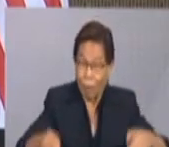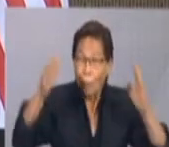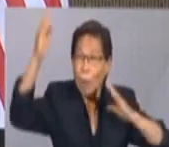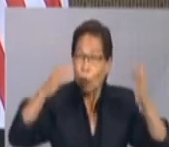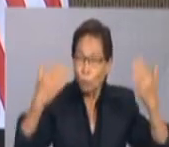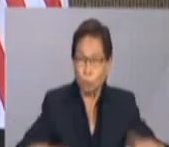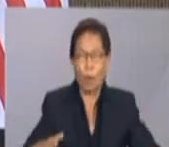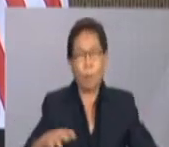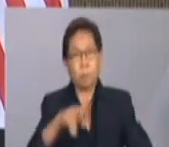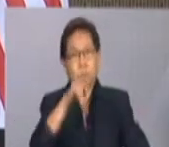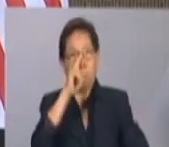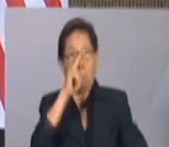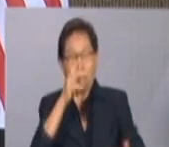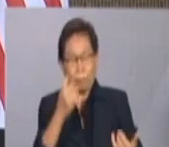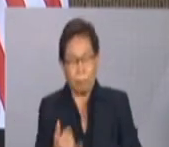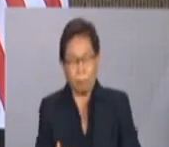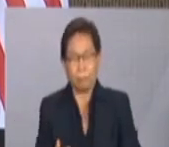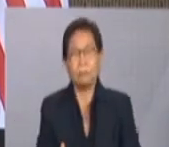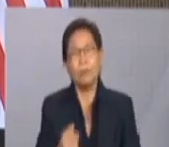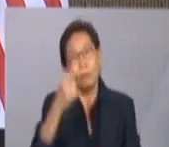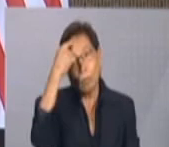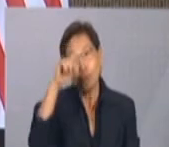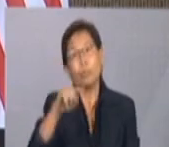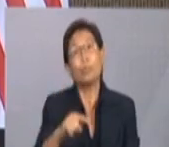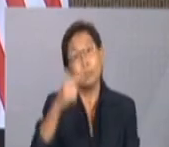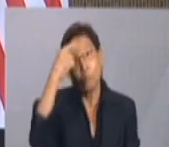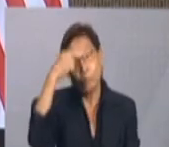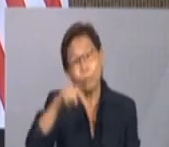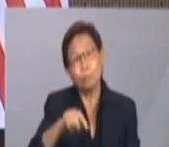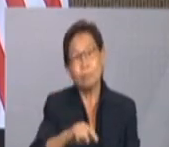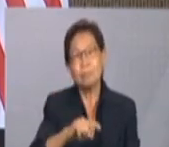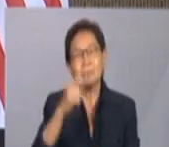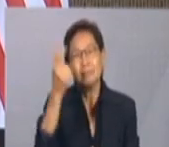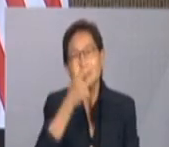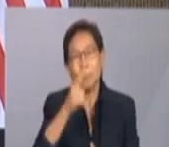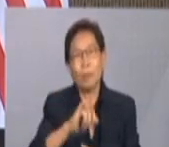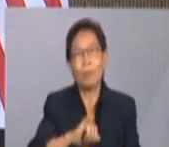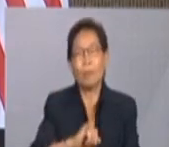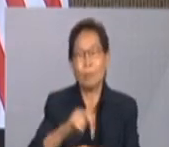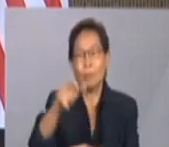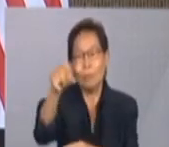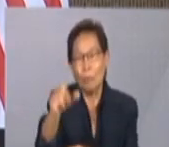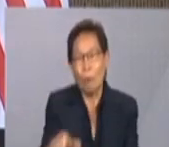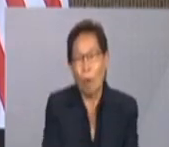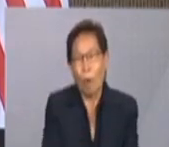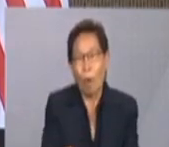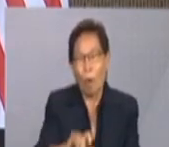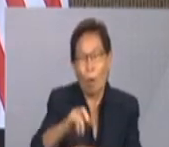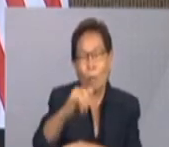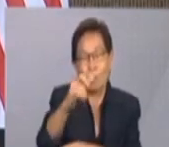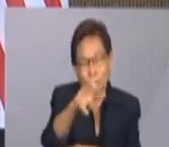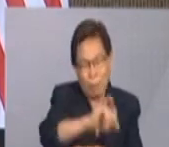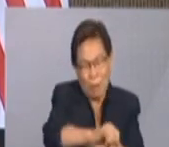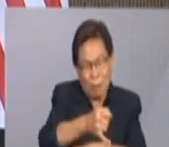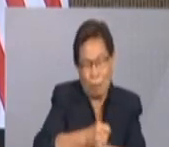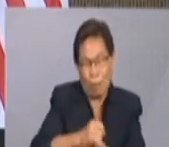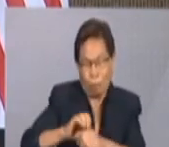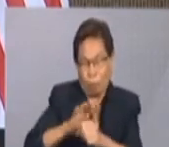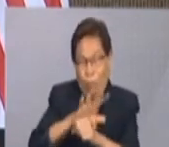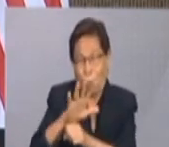diperketat kan untuk mengelakkan cash impor postif komitmen ini berlaku